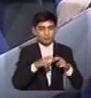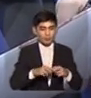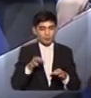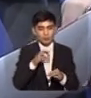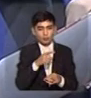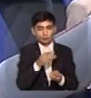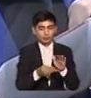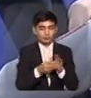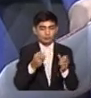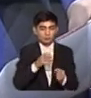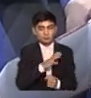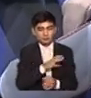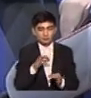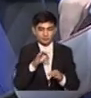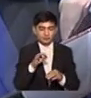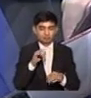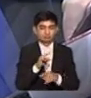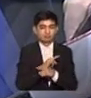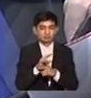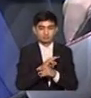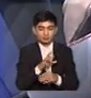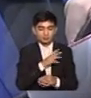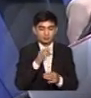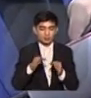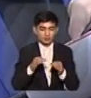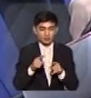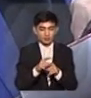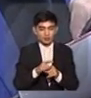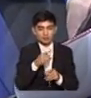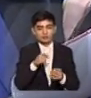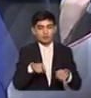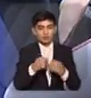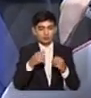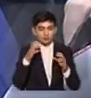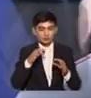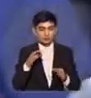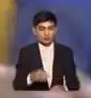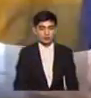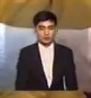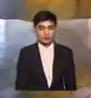рассмотрении в дисциплинарном порядке лиц, которые допустили нарушение законности.